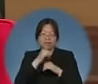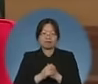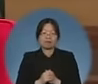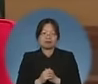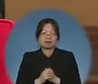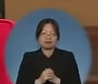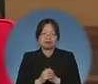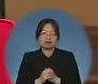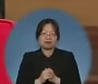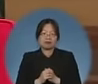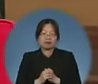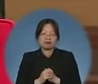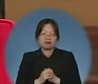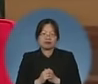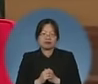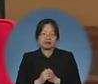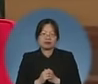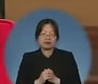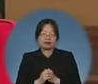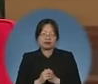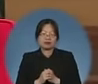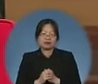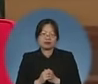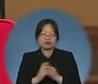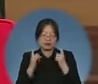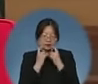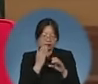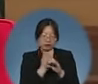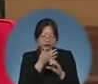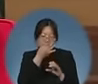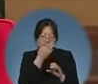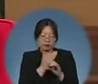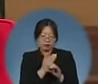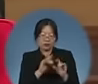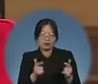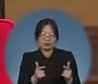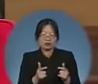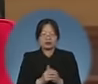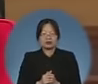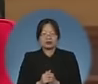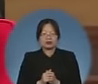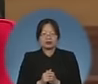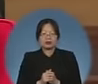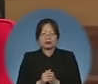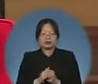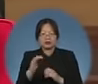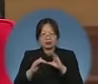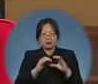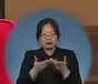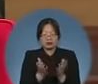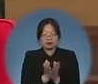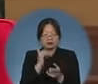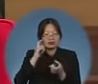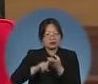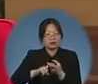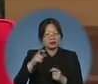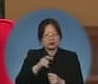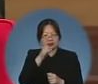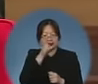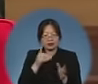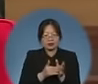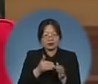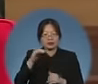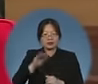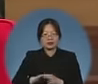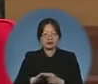그렇다고 셀피시하냐? 꼭 그렇진 않고 사실은 이기적인 건 아니고. 가장 사실은 커뮤니티에 관심도 많고. 그러니까요.